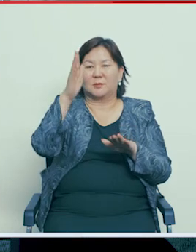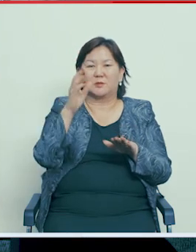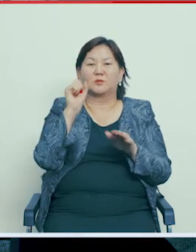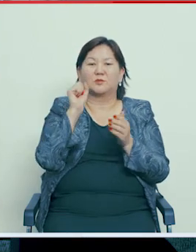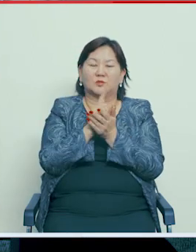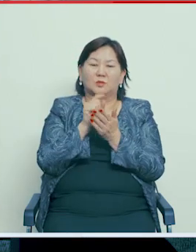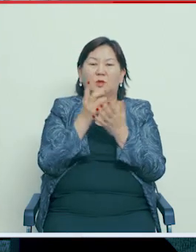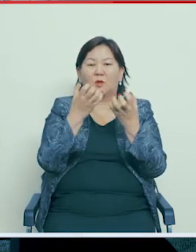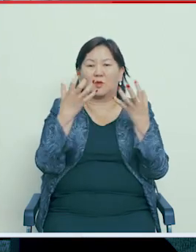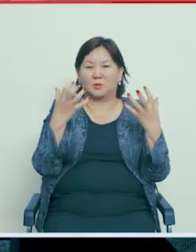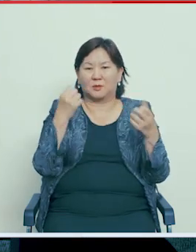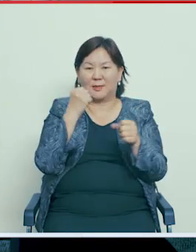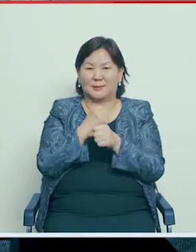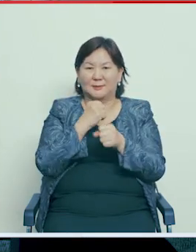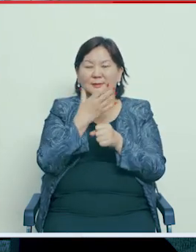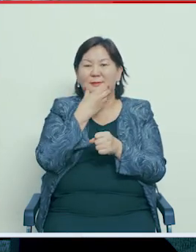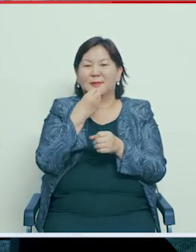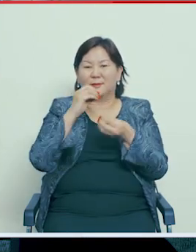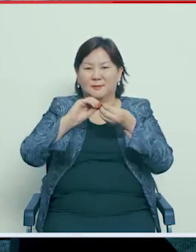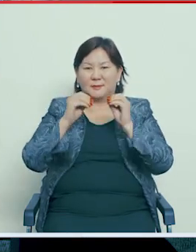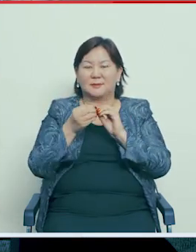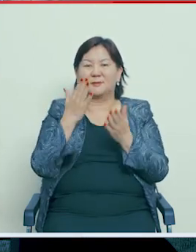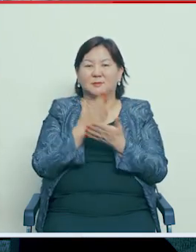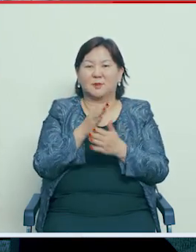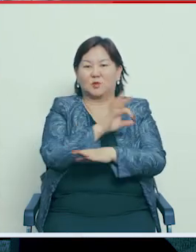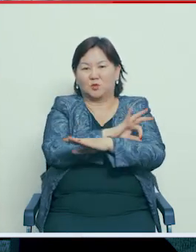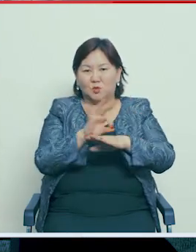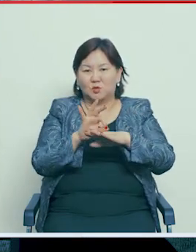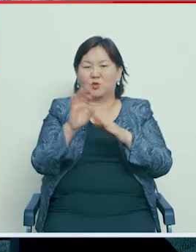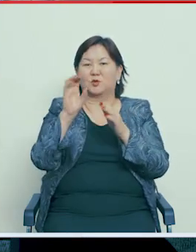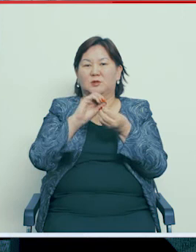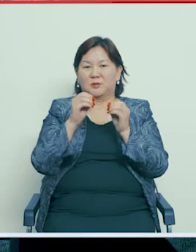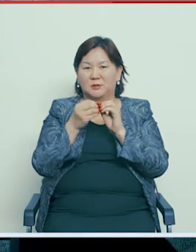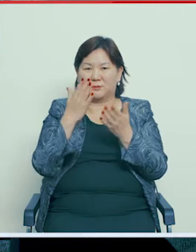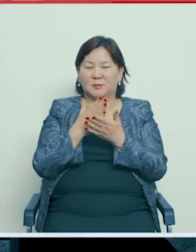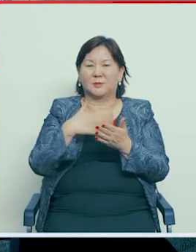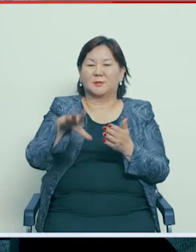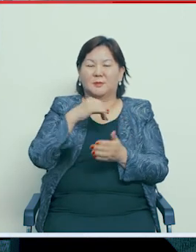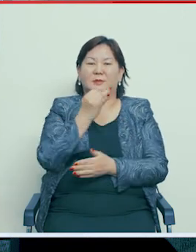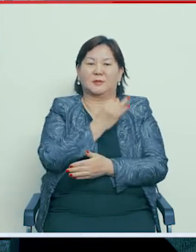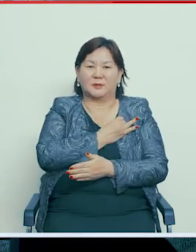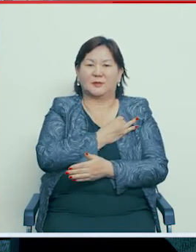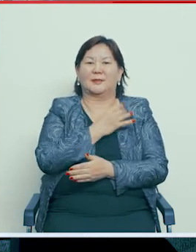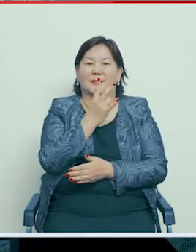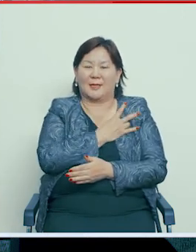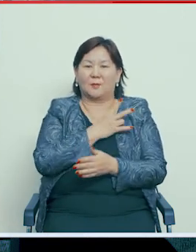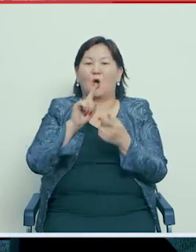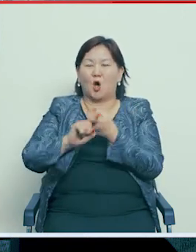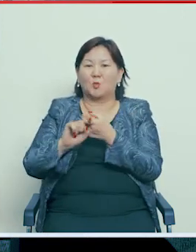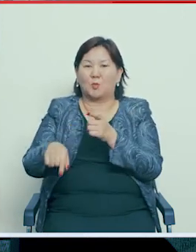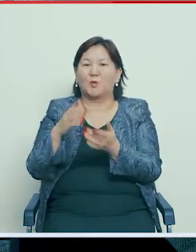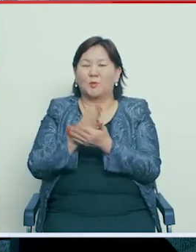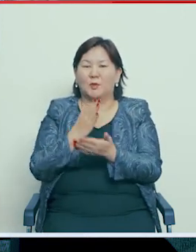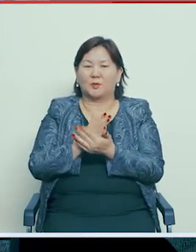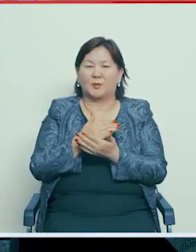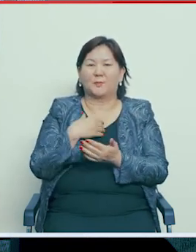их олон сайхан ажлууд хийж байна. Одоо төсөл хэрэглүүлж байна. Бидний одоо ерөөсөө итгэл найдвар энэ холбоонд байгаа. Тэгээ би